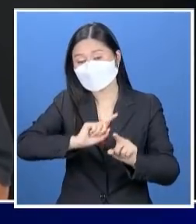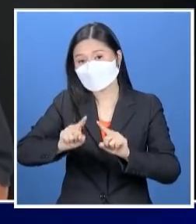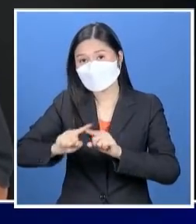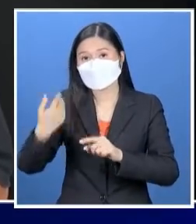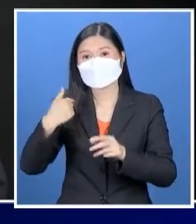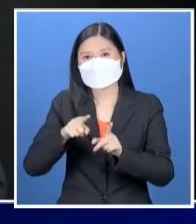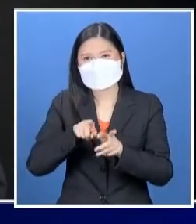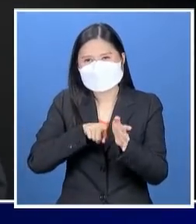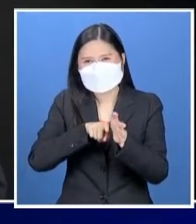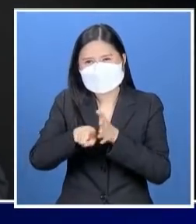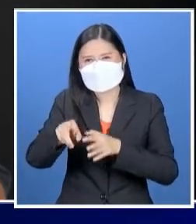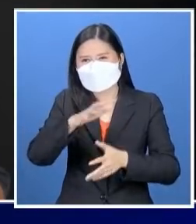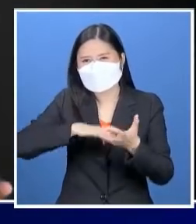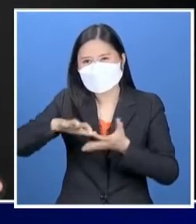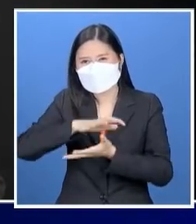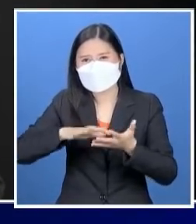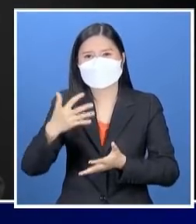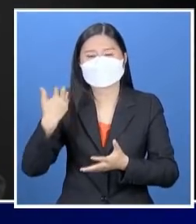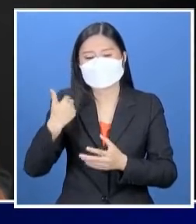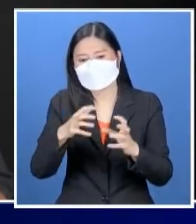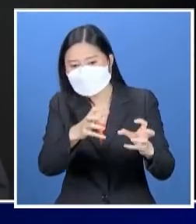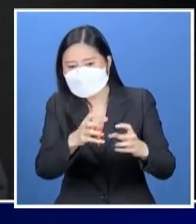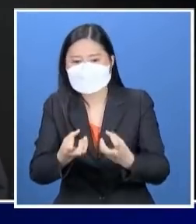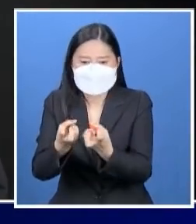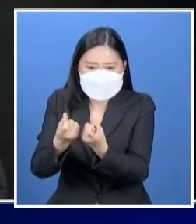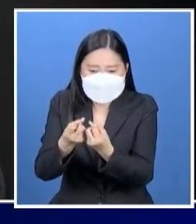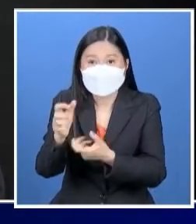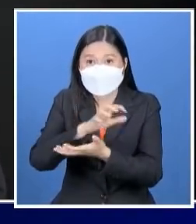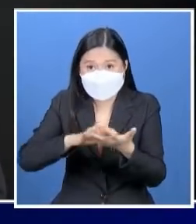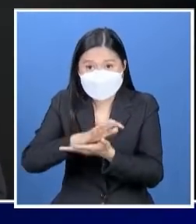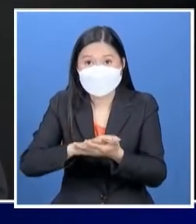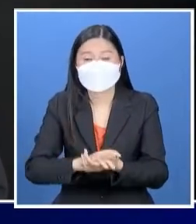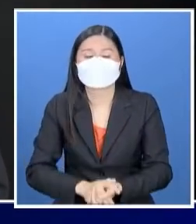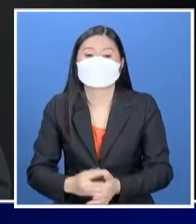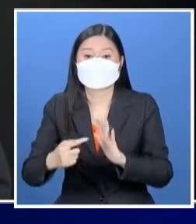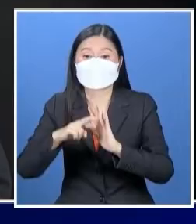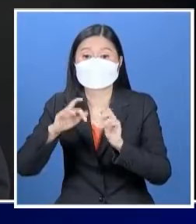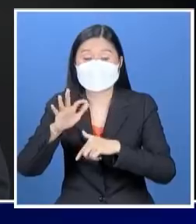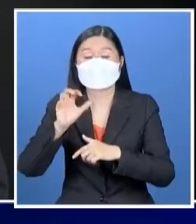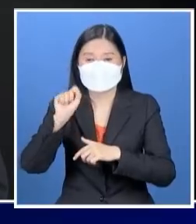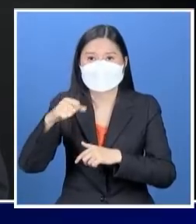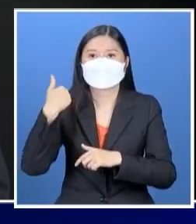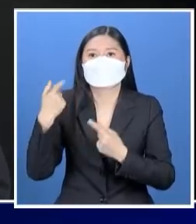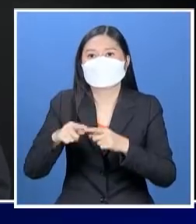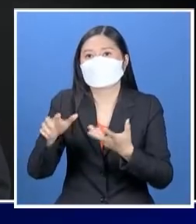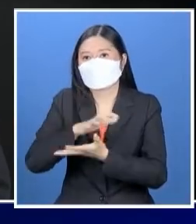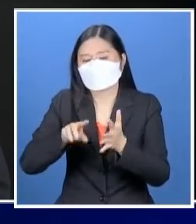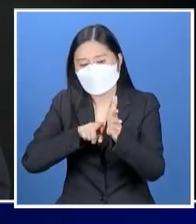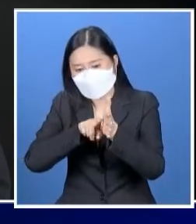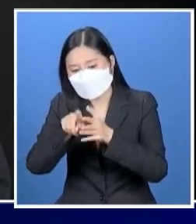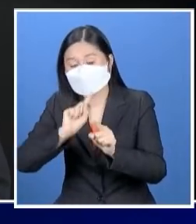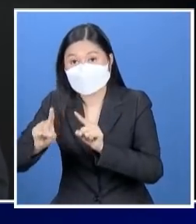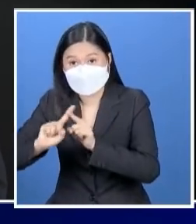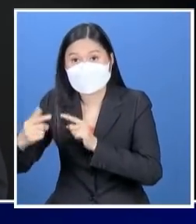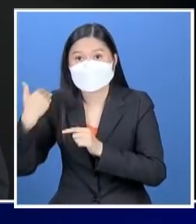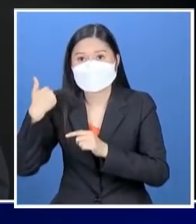จะมีเชื้อแบคทีเรียอยู่ในสิ่งแวดล้อมอยู่แล้วอยู่ในชั้นหินอยู่ในชั้นดินมีแร่ธาตุก็จริงแต่ก็มาพร้อมกับแบคทีเรียด้วยเพราะฉะ